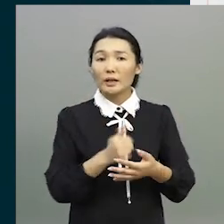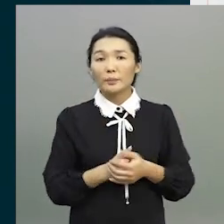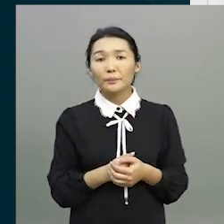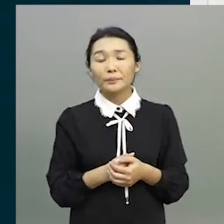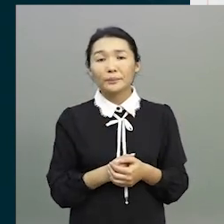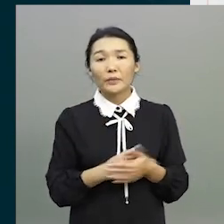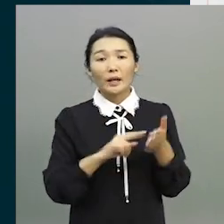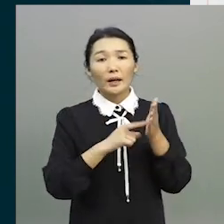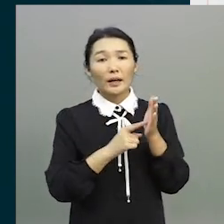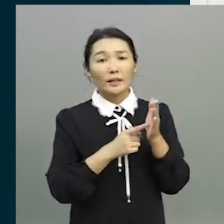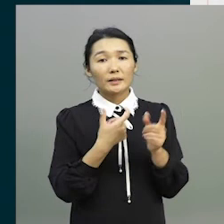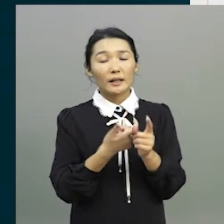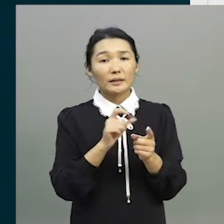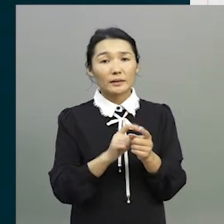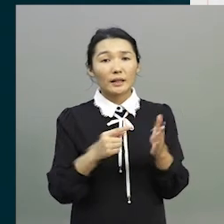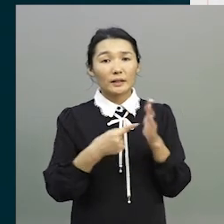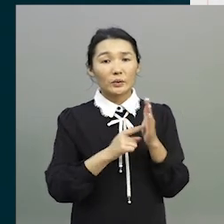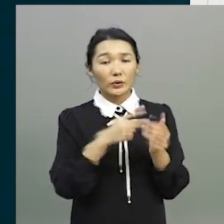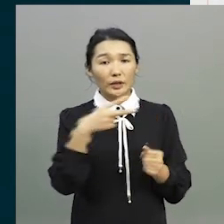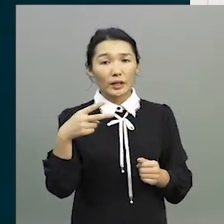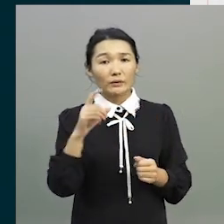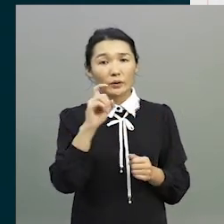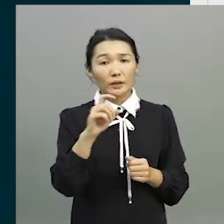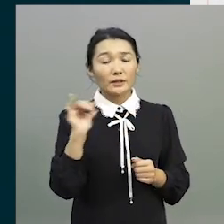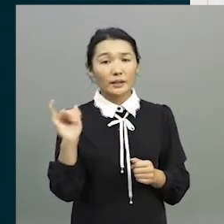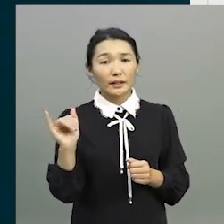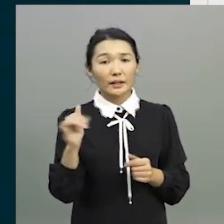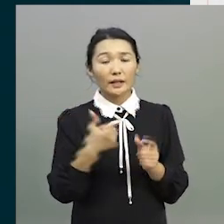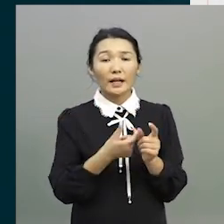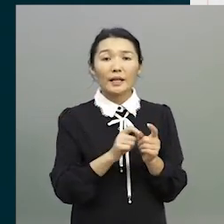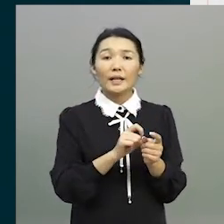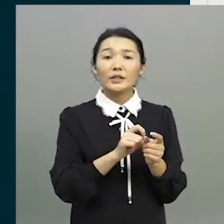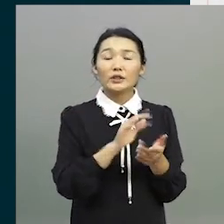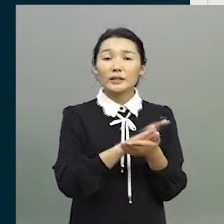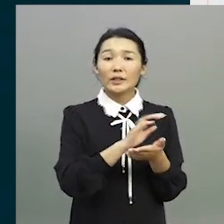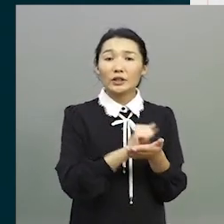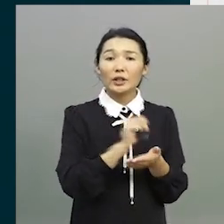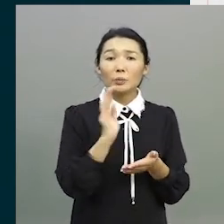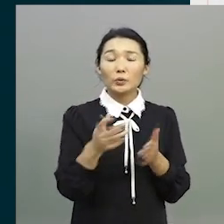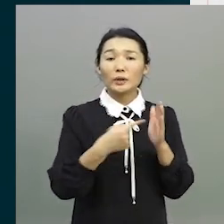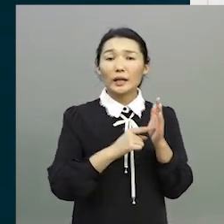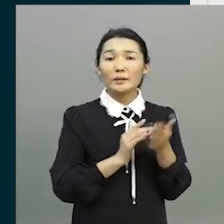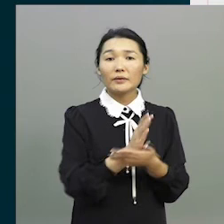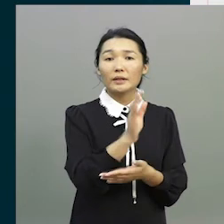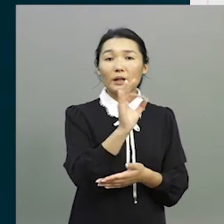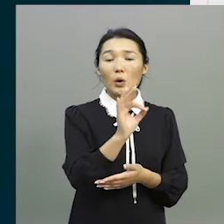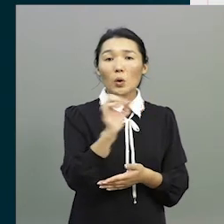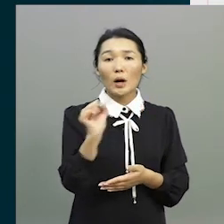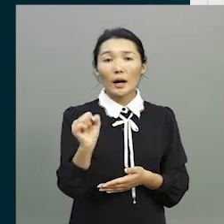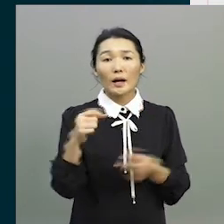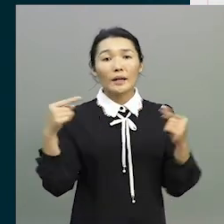координаты данной точки равны x и y эти же значения будут координатами вектора оа и